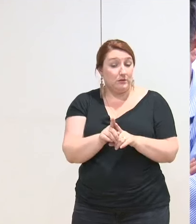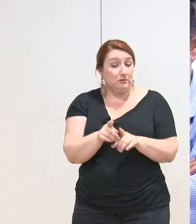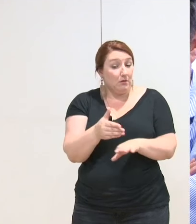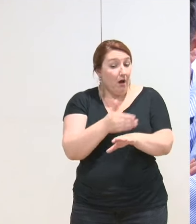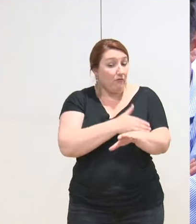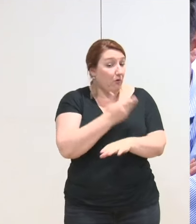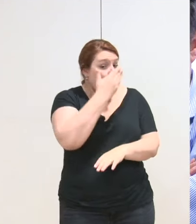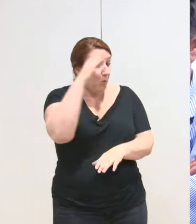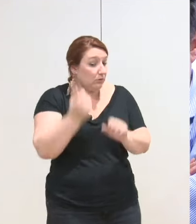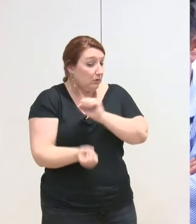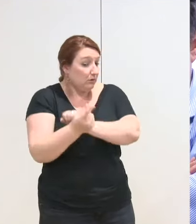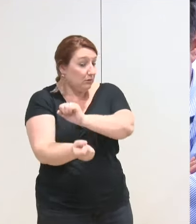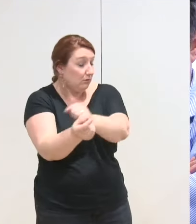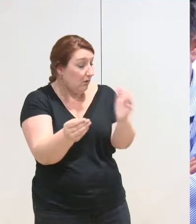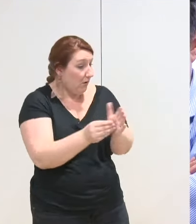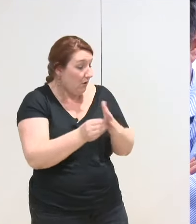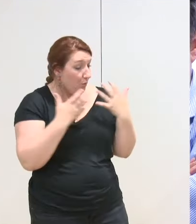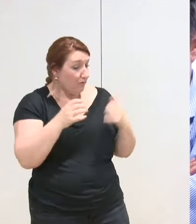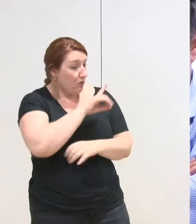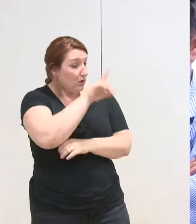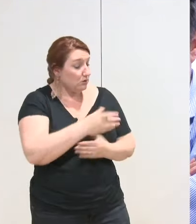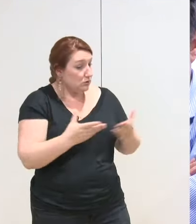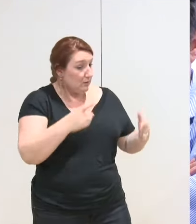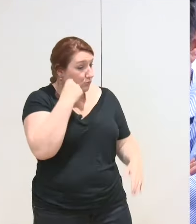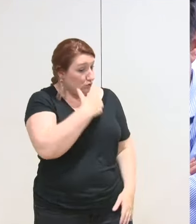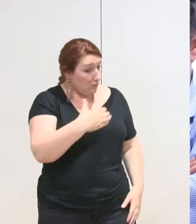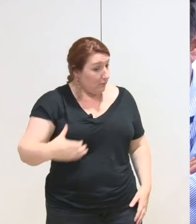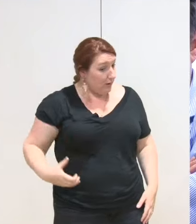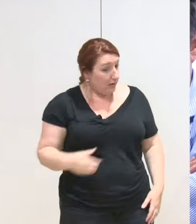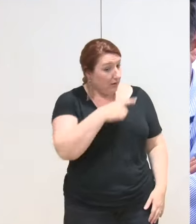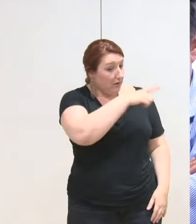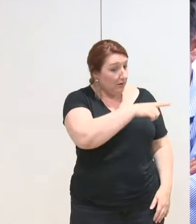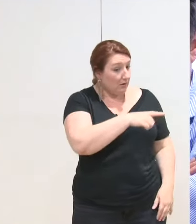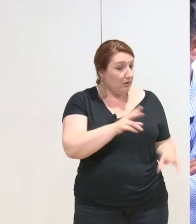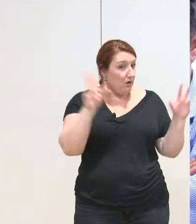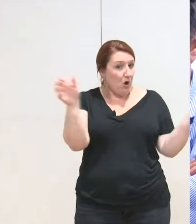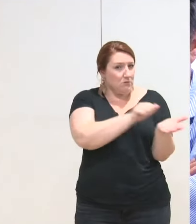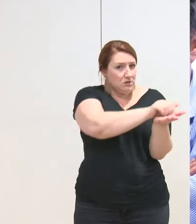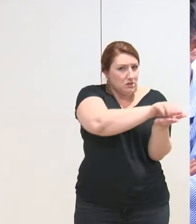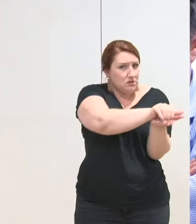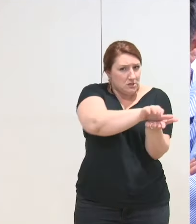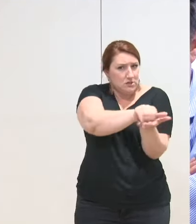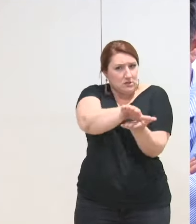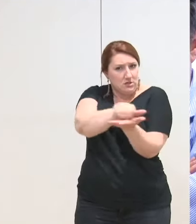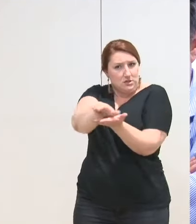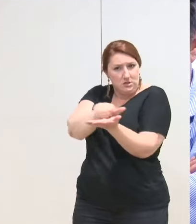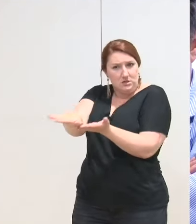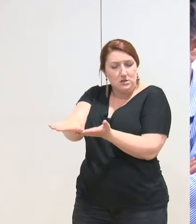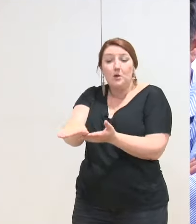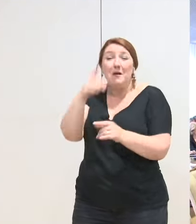simple Monsieur le Maire allez-vous arrêter cette chasse aux sorcières je vous